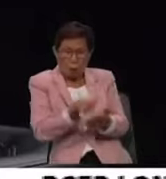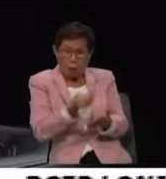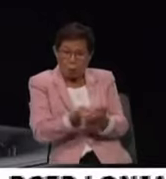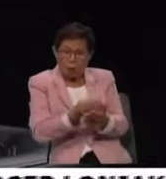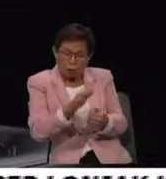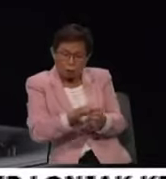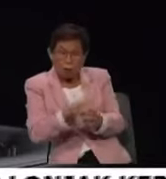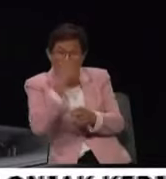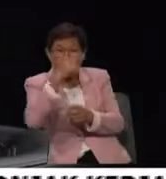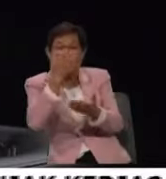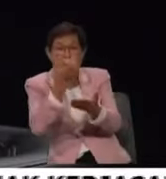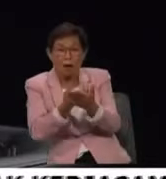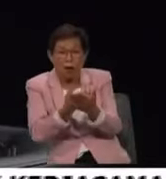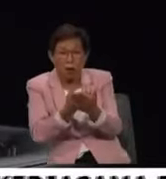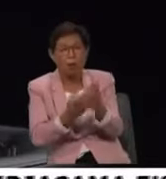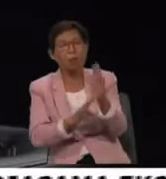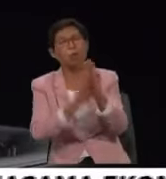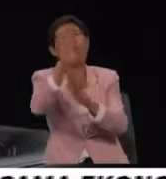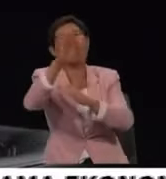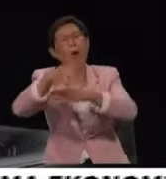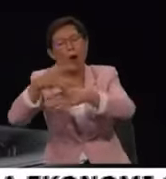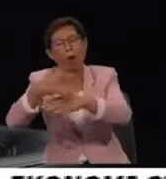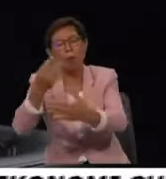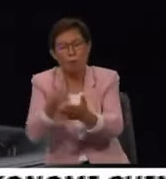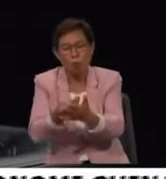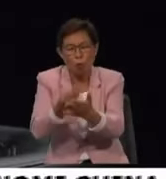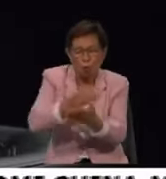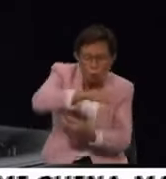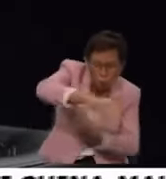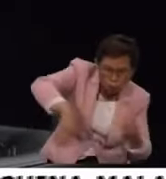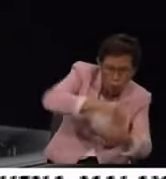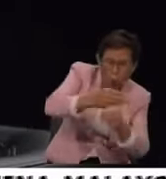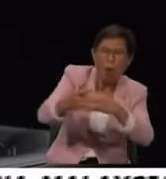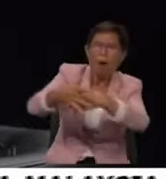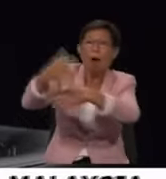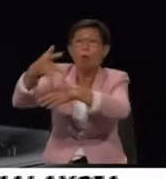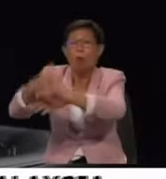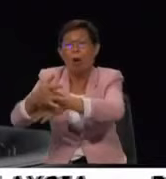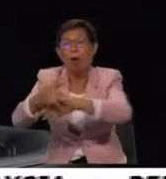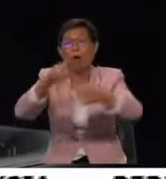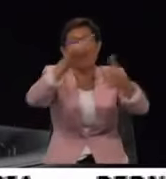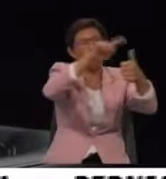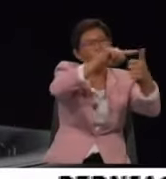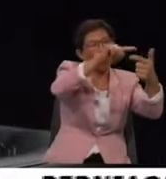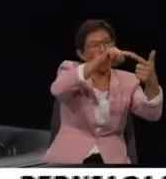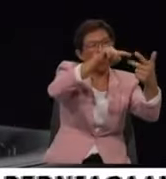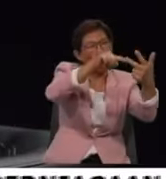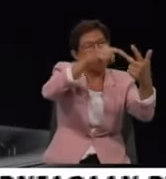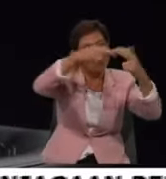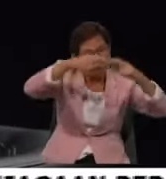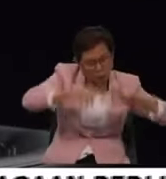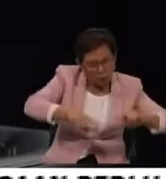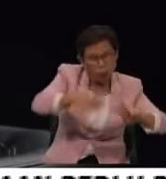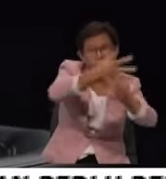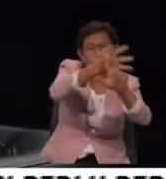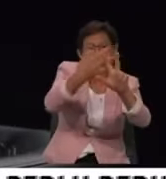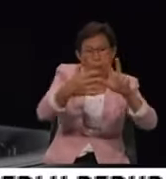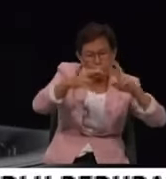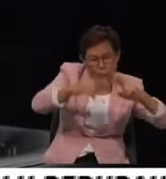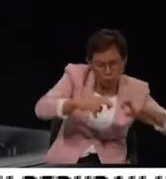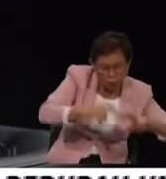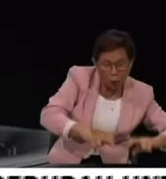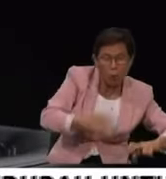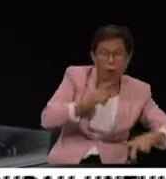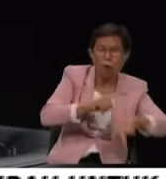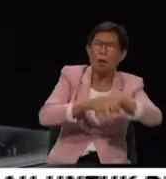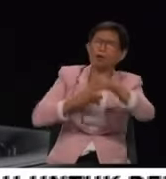untuk ekonomi kita berifulate lebih awal. Aliran tunai on the ground. Setelah mengkaji ketiga-tiga aspek ini, tambahan pula hari ini kita lihat satu ketika